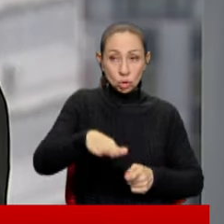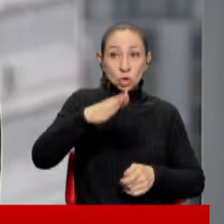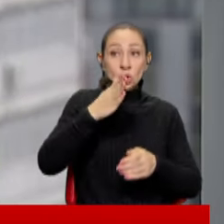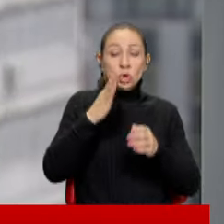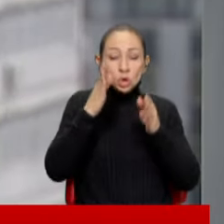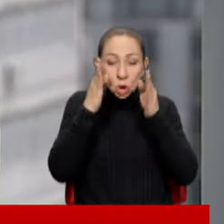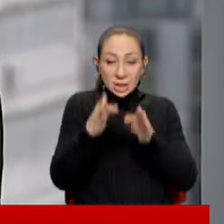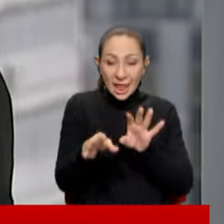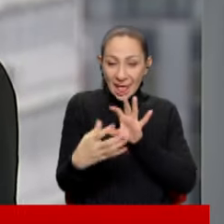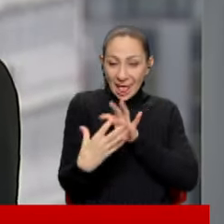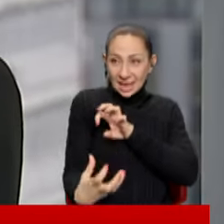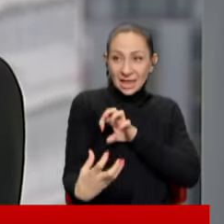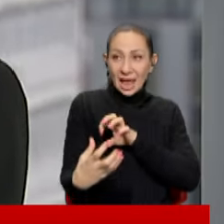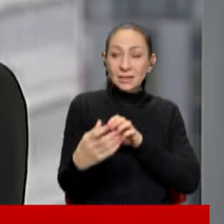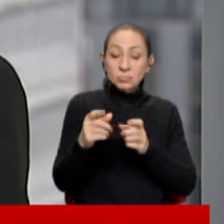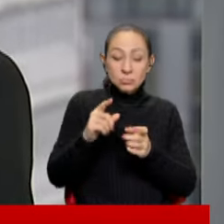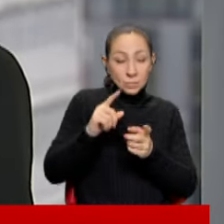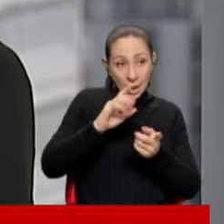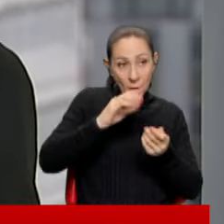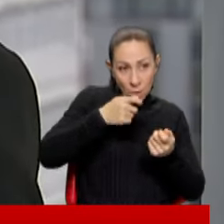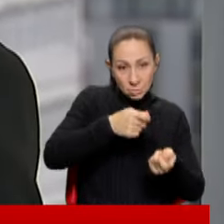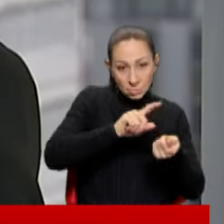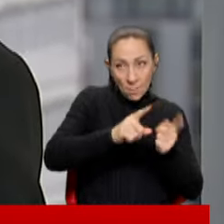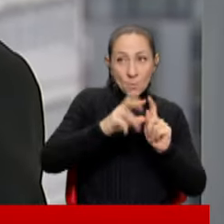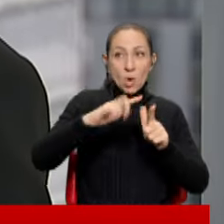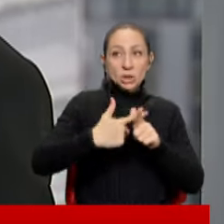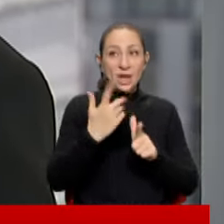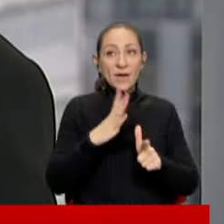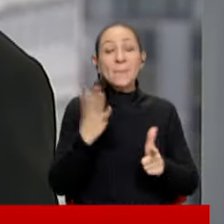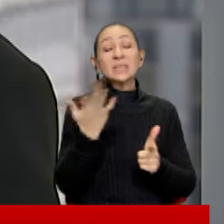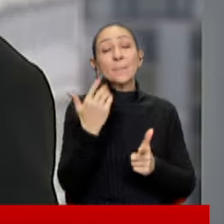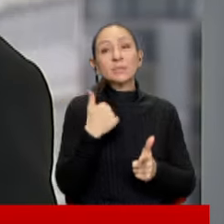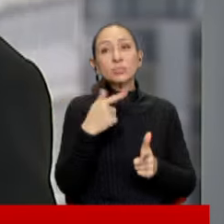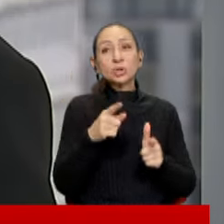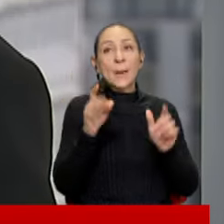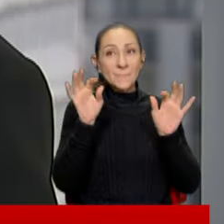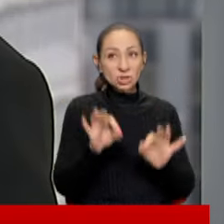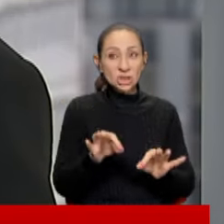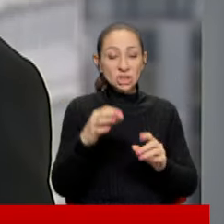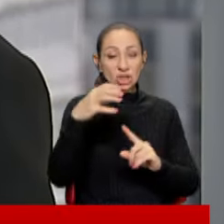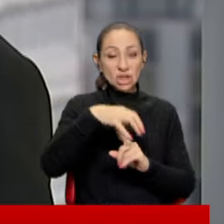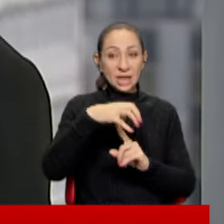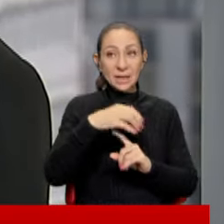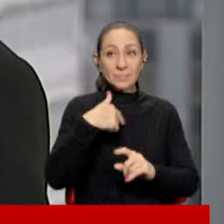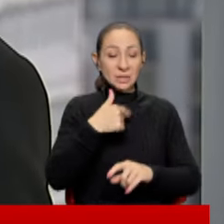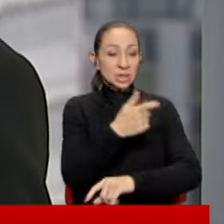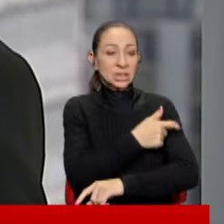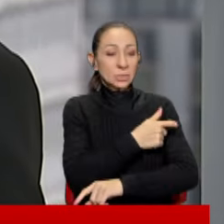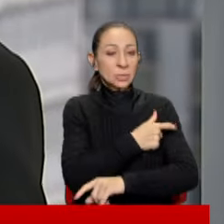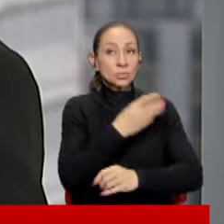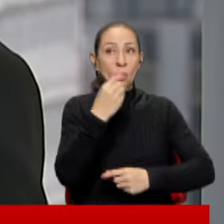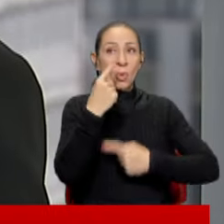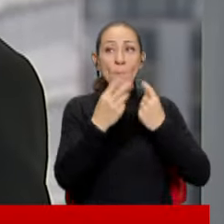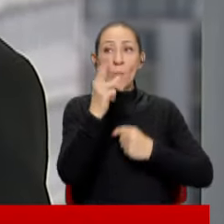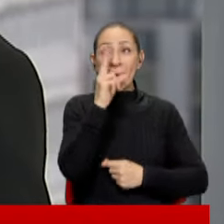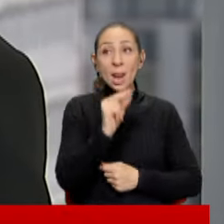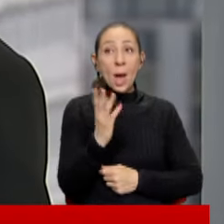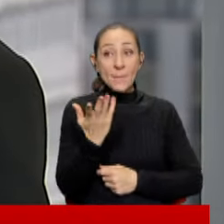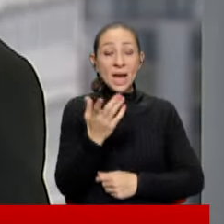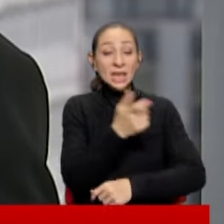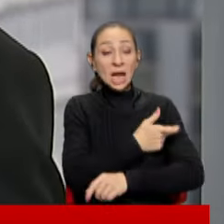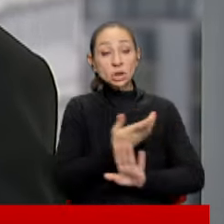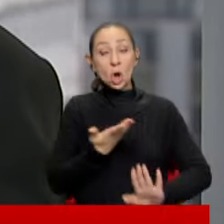doğrudan etkileyen, doğrudan yönlendirmeye dönük projeler var. Biz mesela bununla başlayacağız. Çankaya'da bizim kreşlerimiz çok konuşuluyor, çok beğeniliyor ama